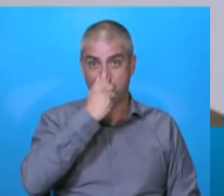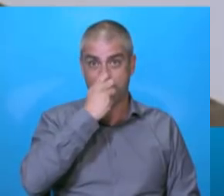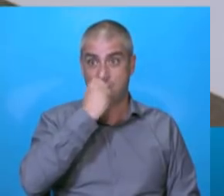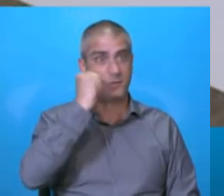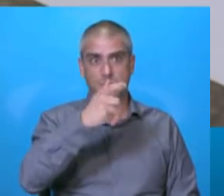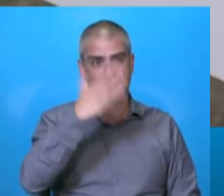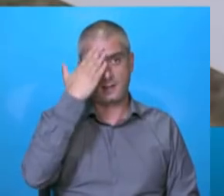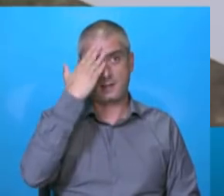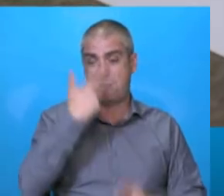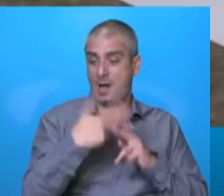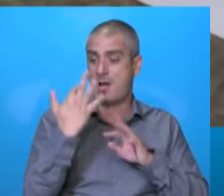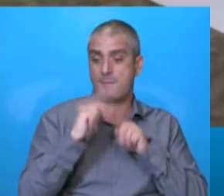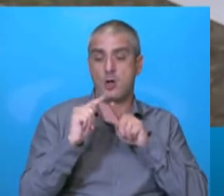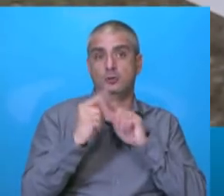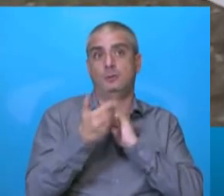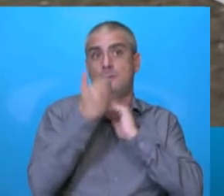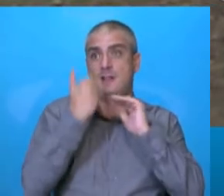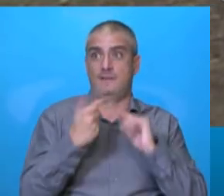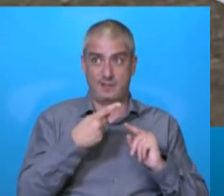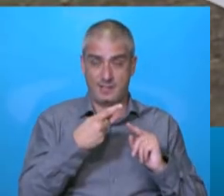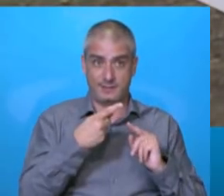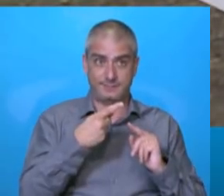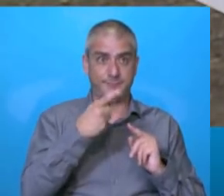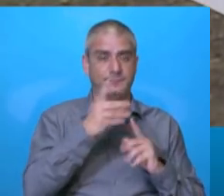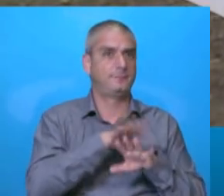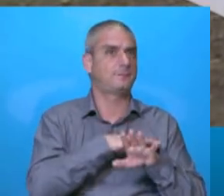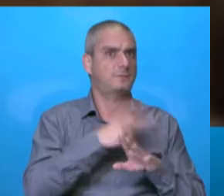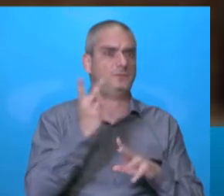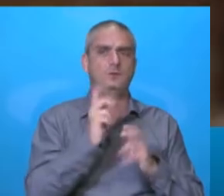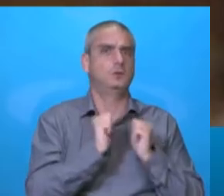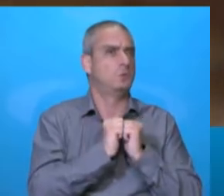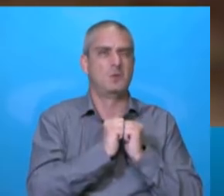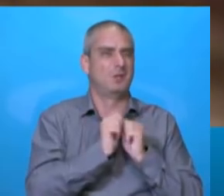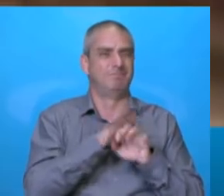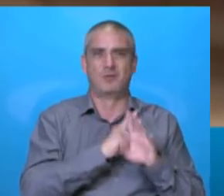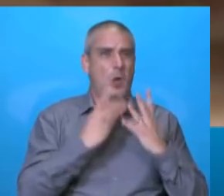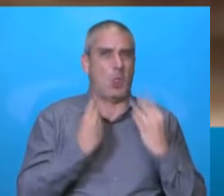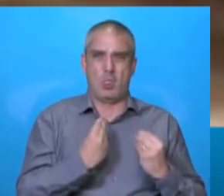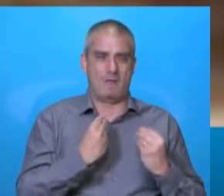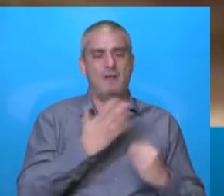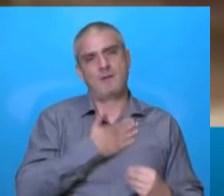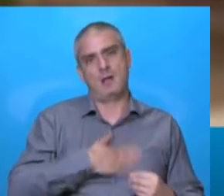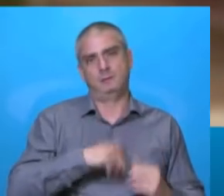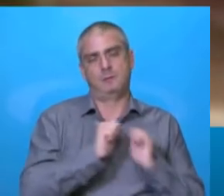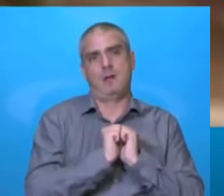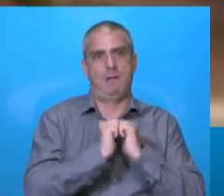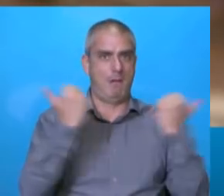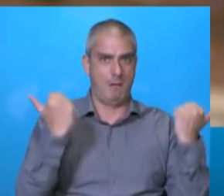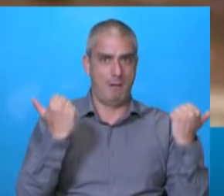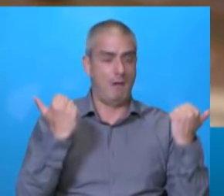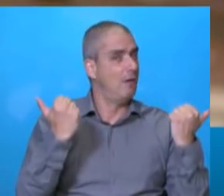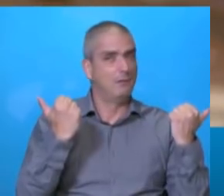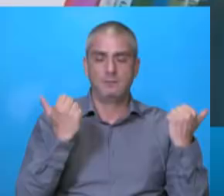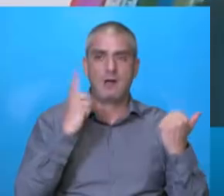גנית רק כמה חודשים לפני כן. היא הרגישה שהזוגיות לא טובה לה והיא רצתה להיפרד, אבל